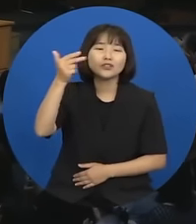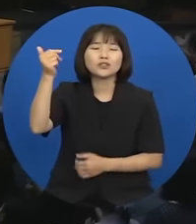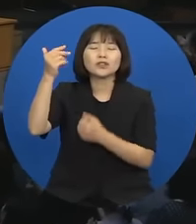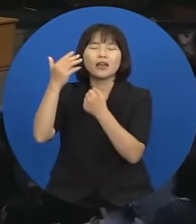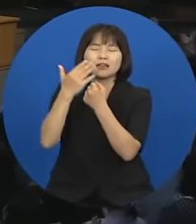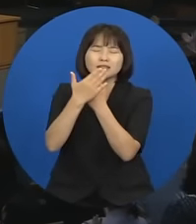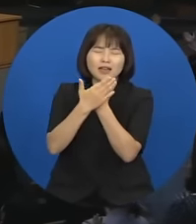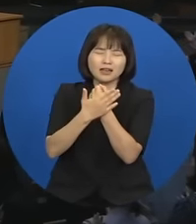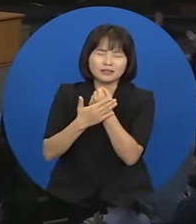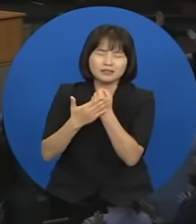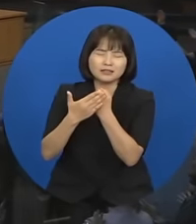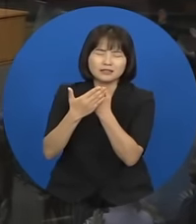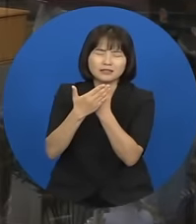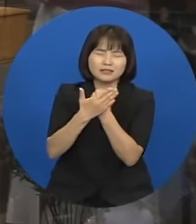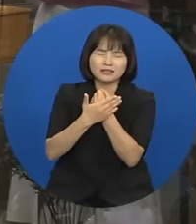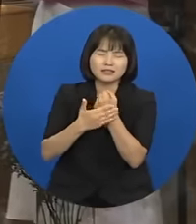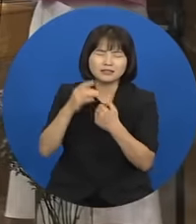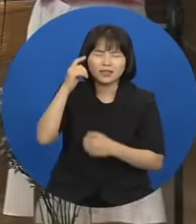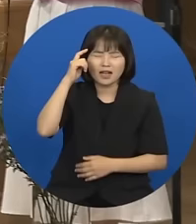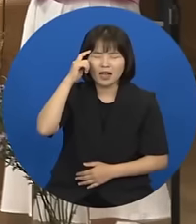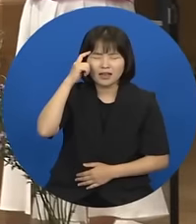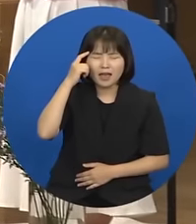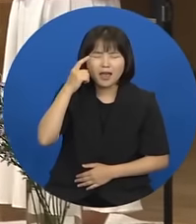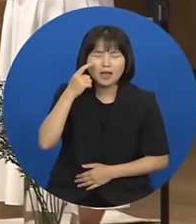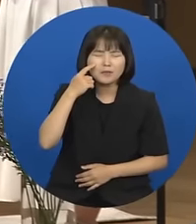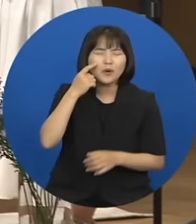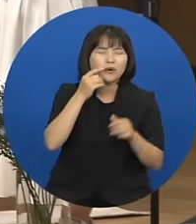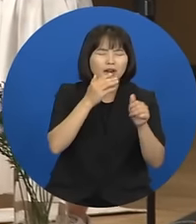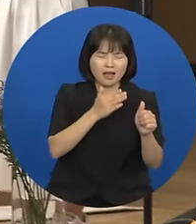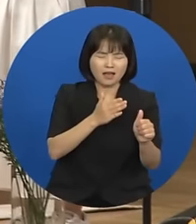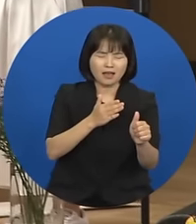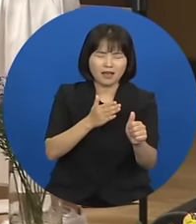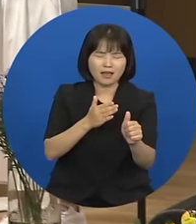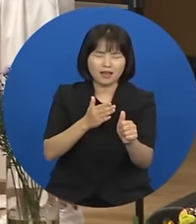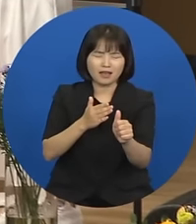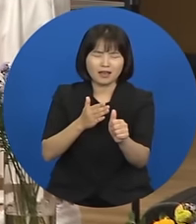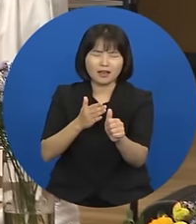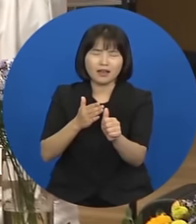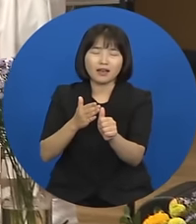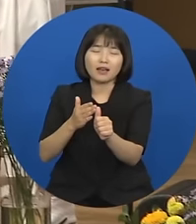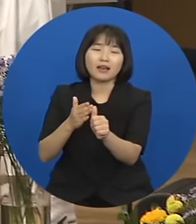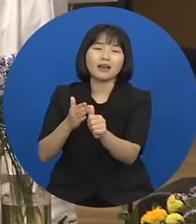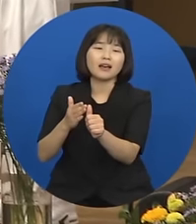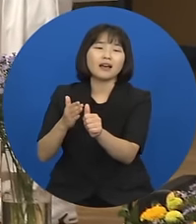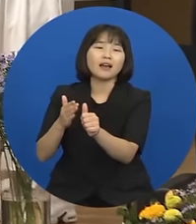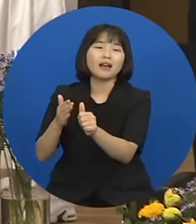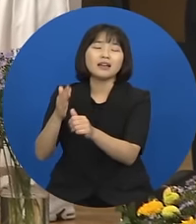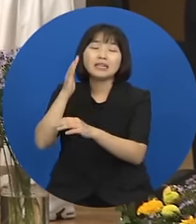선하심을, 주의 은혜를 생각해보라.